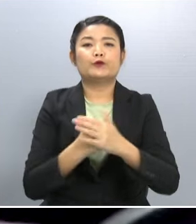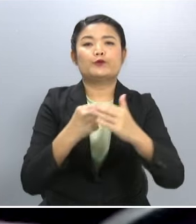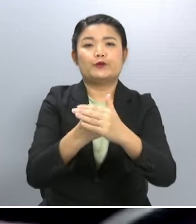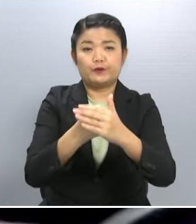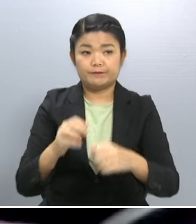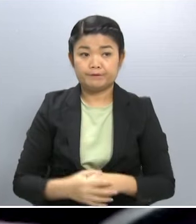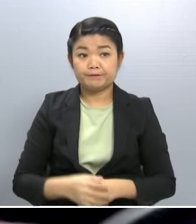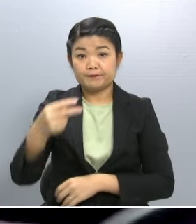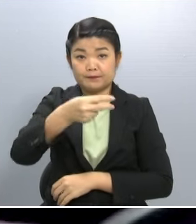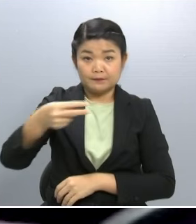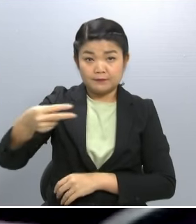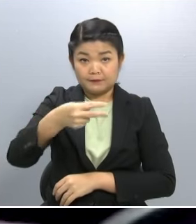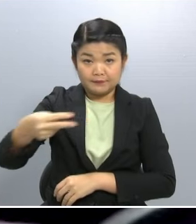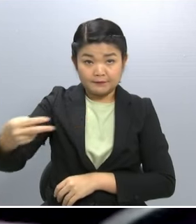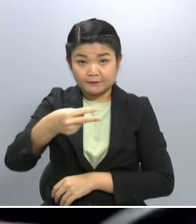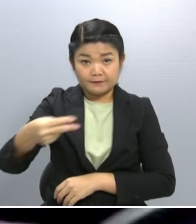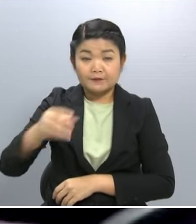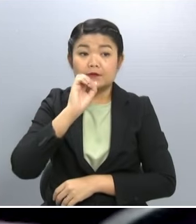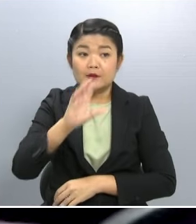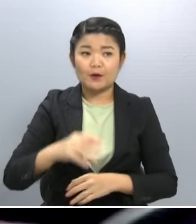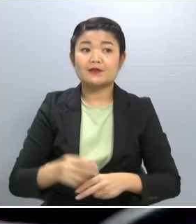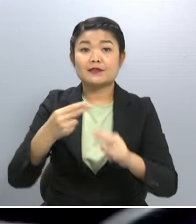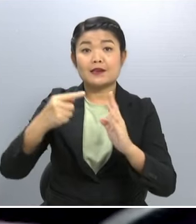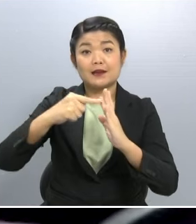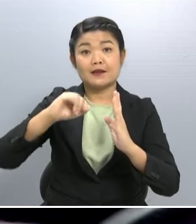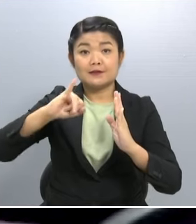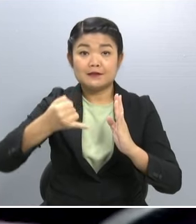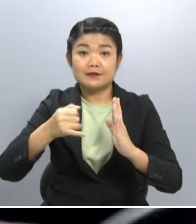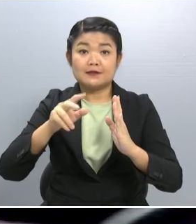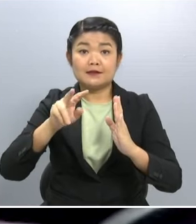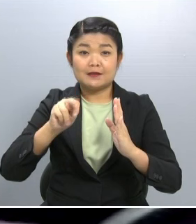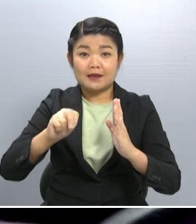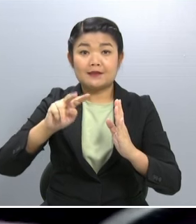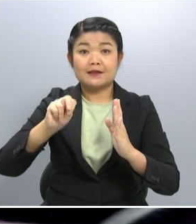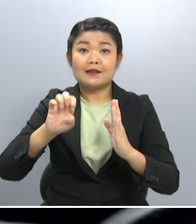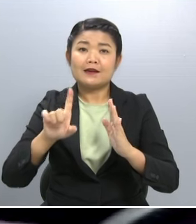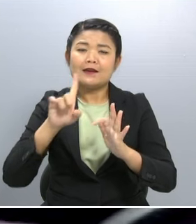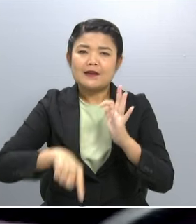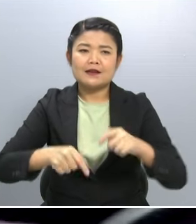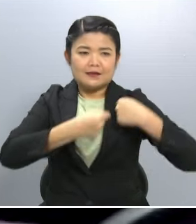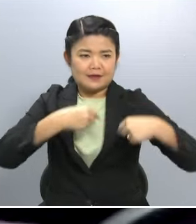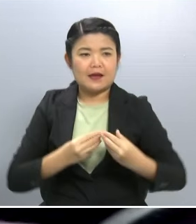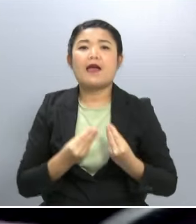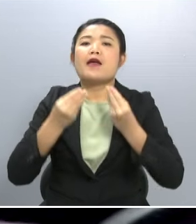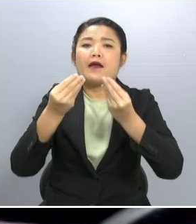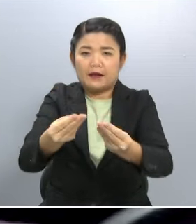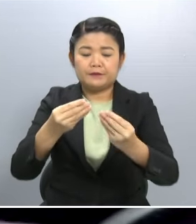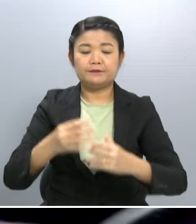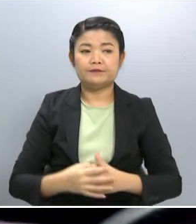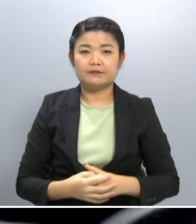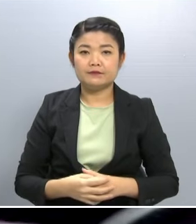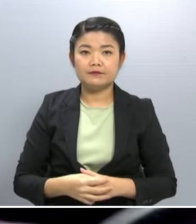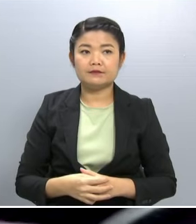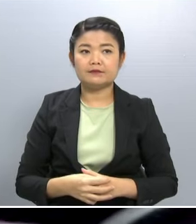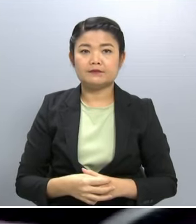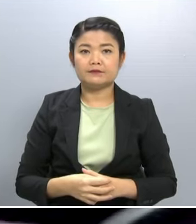อีกข้อความเขียนว่าเจนนี่นะคะเป็นกำลังใจให้นะคะอืนี่เนี่ยนะครับคุณ